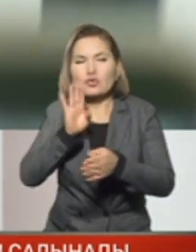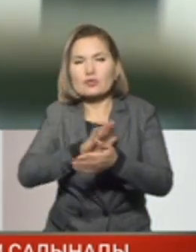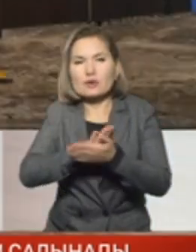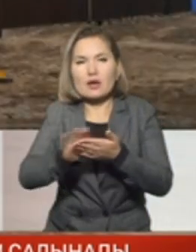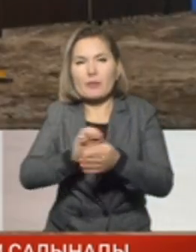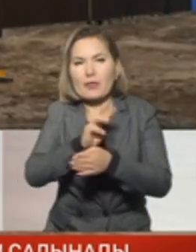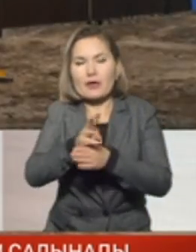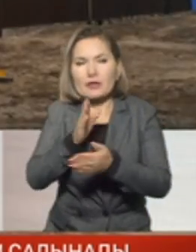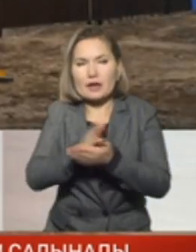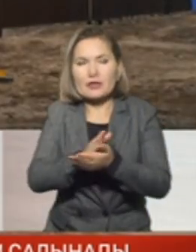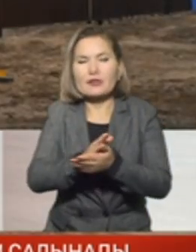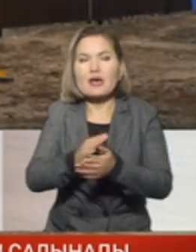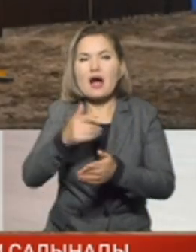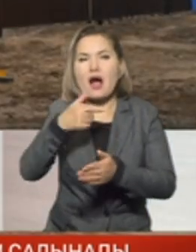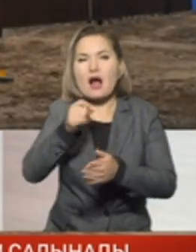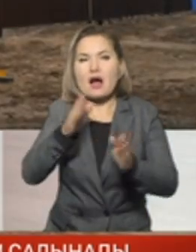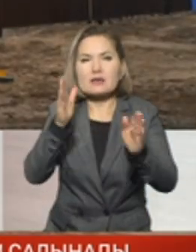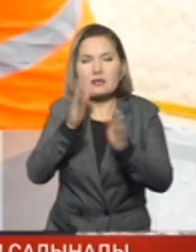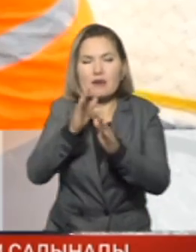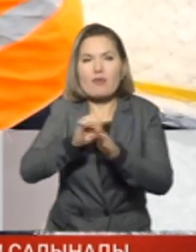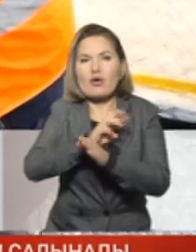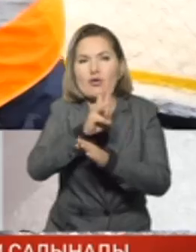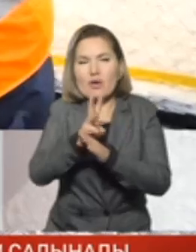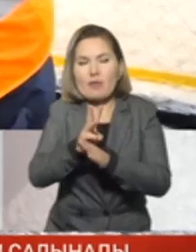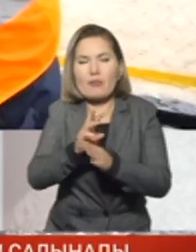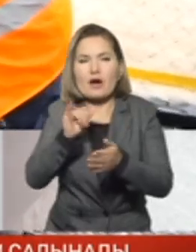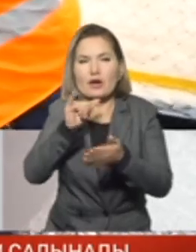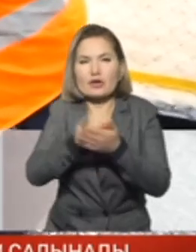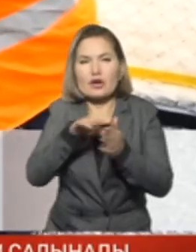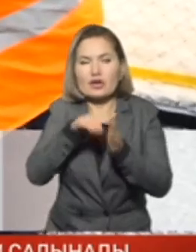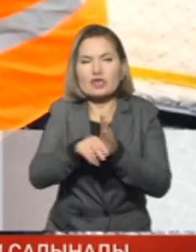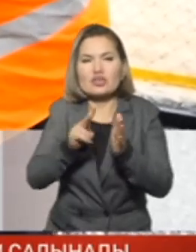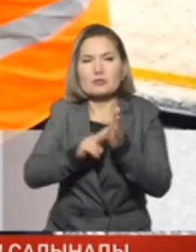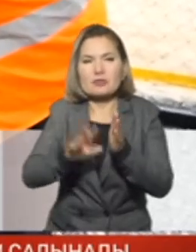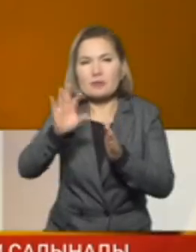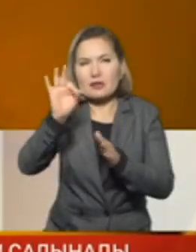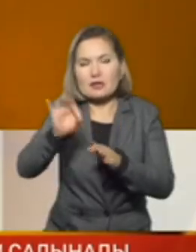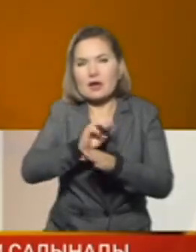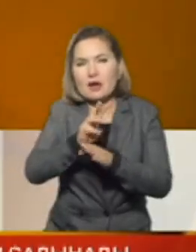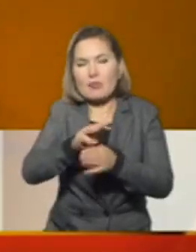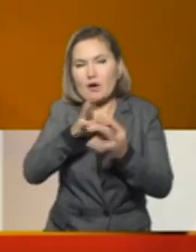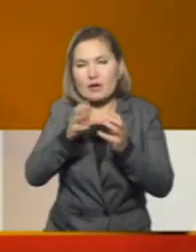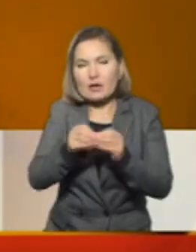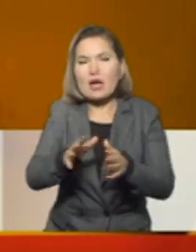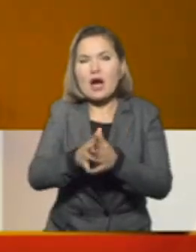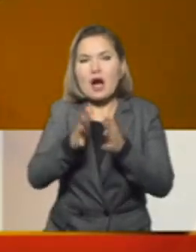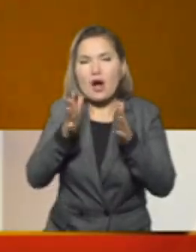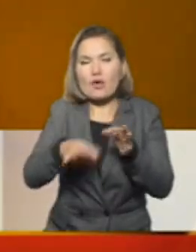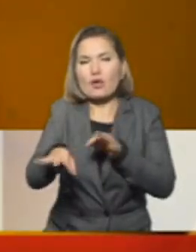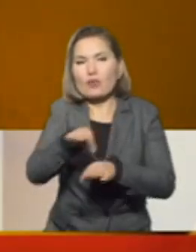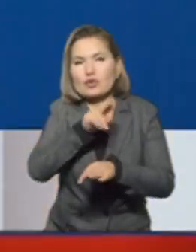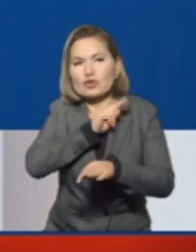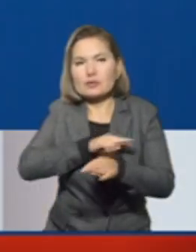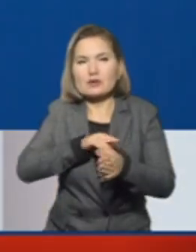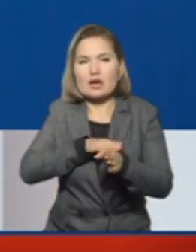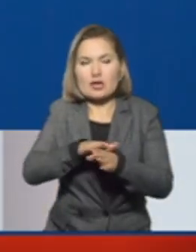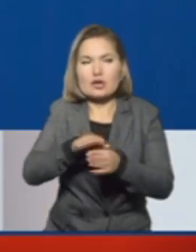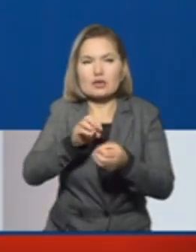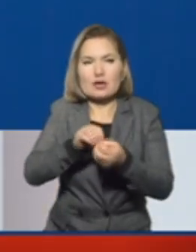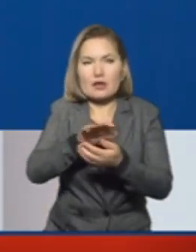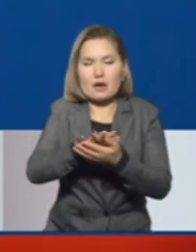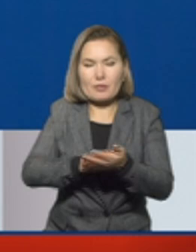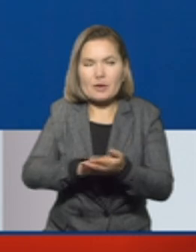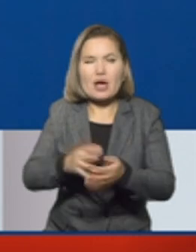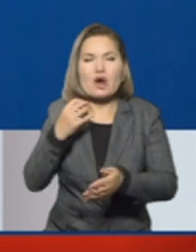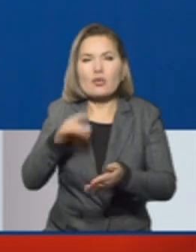қосылған, ал табиғи газбен қамту көрсеткіші 75% құрайды. Және бұл бағыттағы ауқымды жұмыстар жалғасуда. Қызылорда